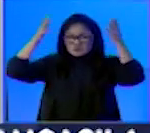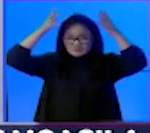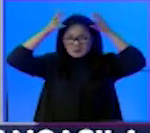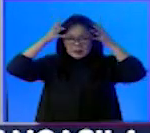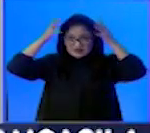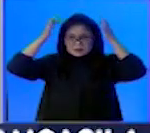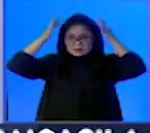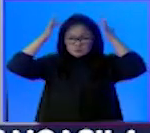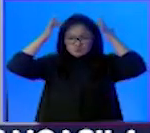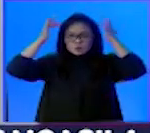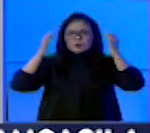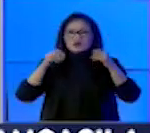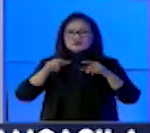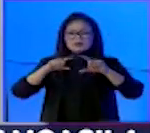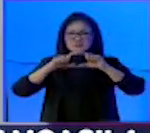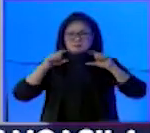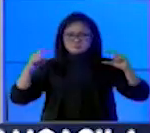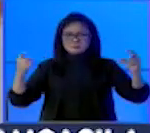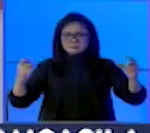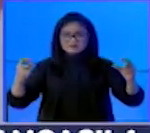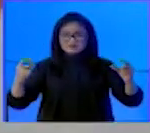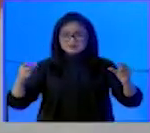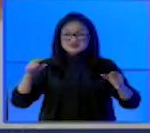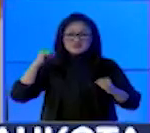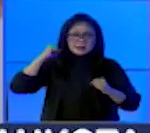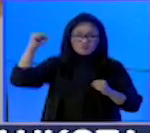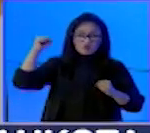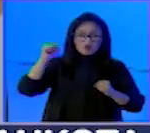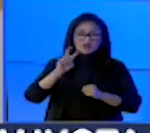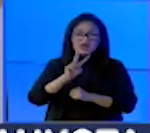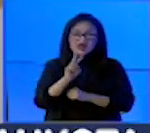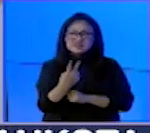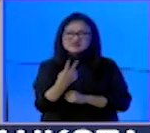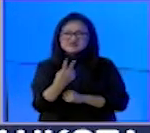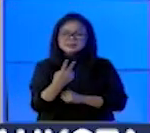itu, menambah kalimat Sunatalogawa pada semboyan Bhinneka Tunggal Ika.